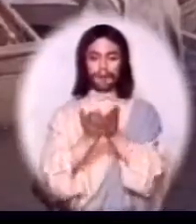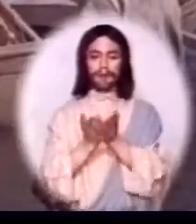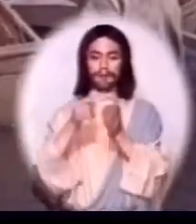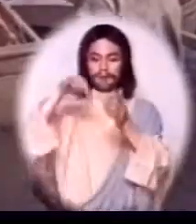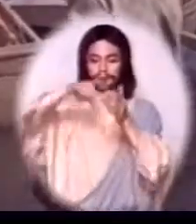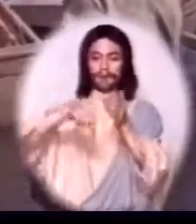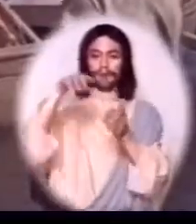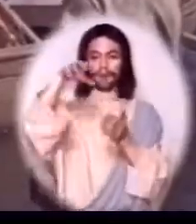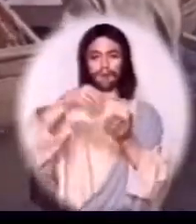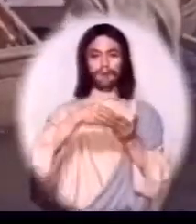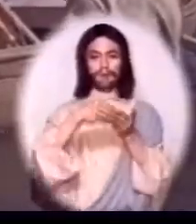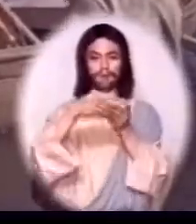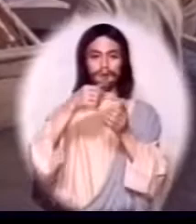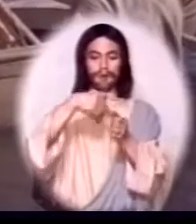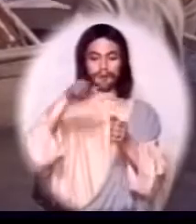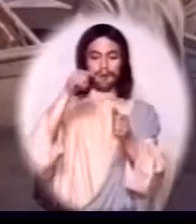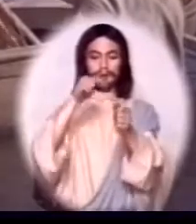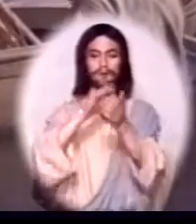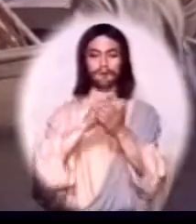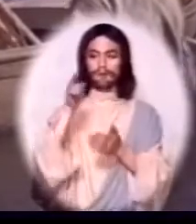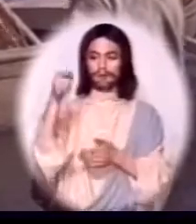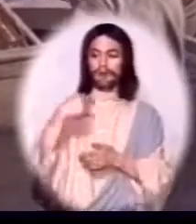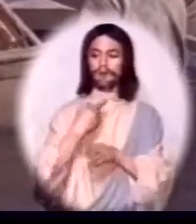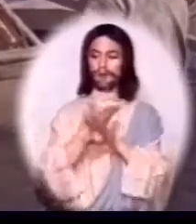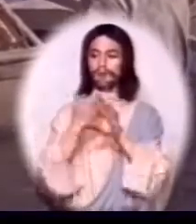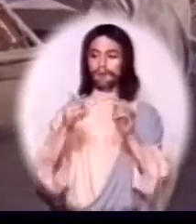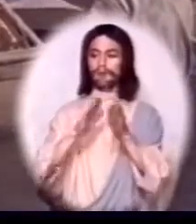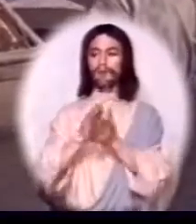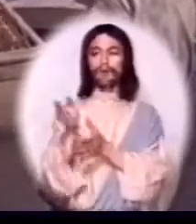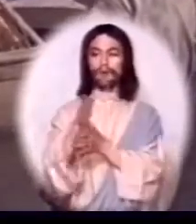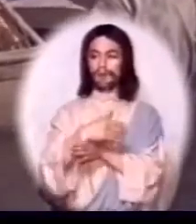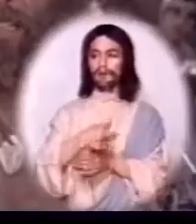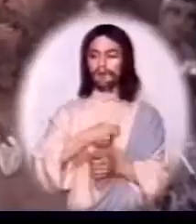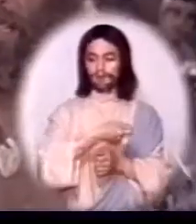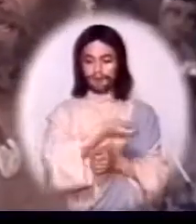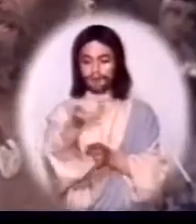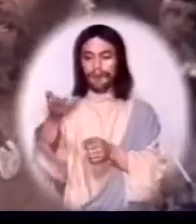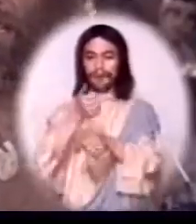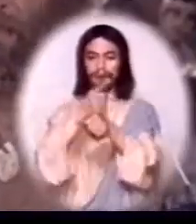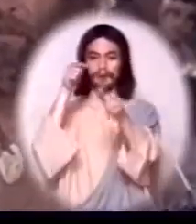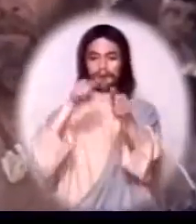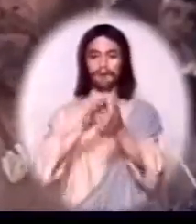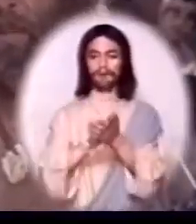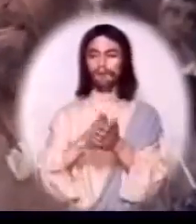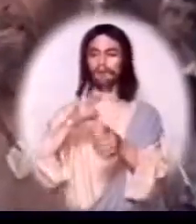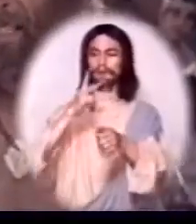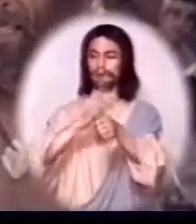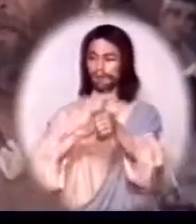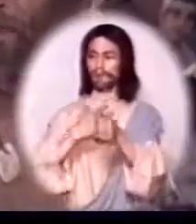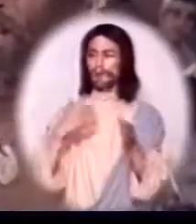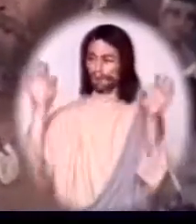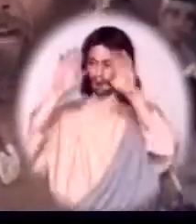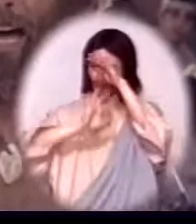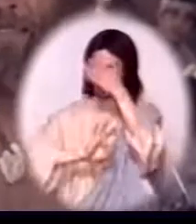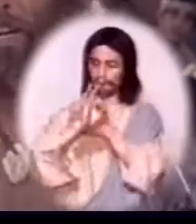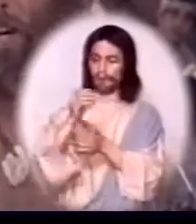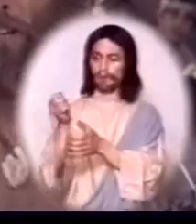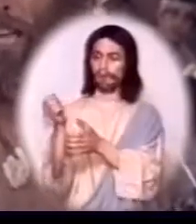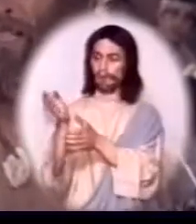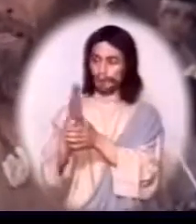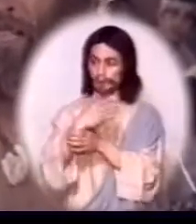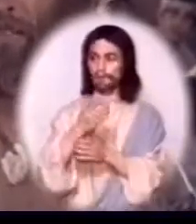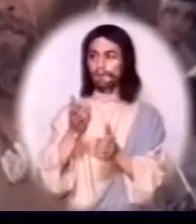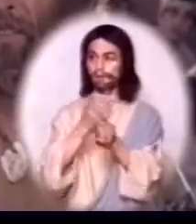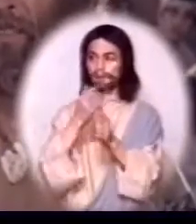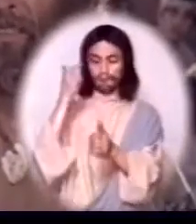배를 더 깊은 곳으로 가지고 가자. 그리고 너와 다른 사람들은 고기를 잡도록 그물을 내리라. 선생님, 저희들은 밤새도록